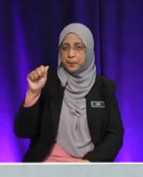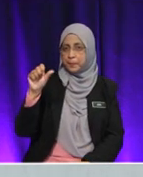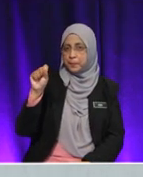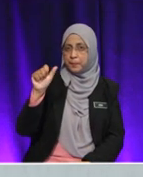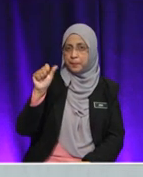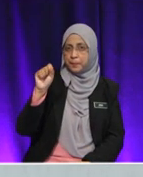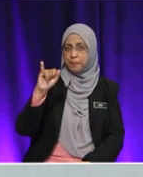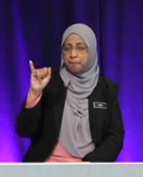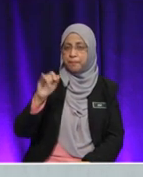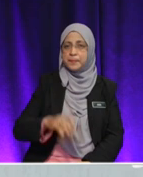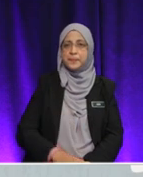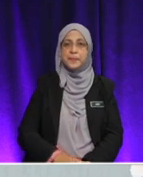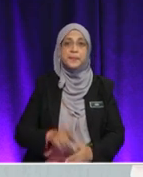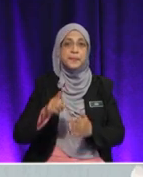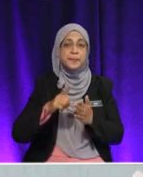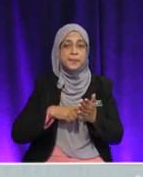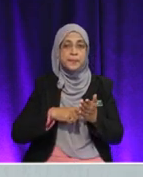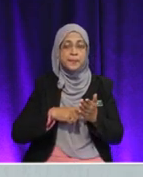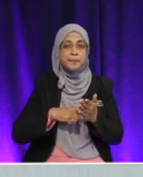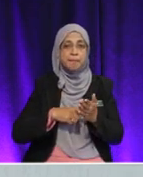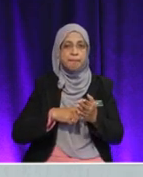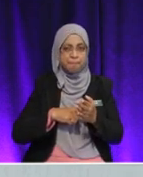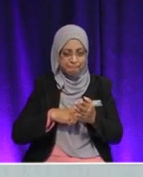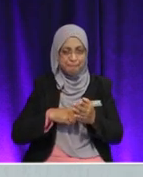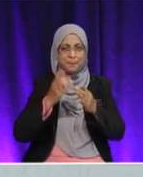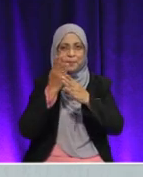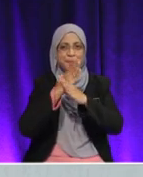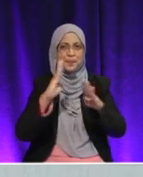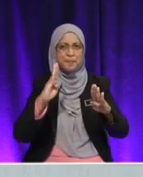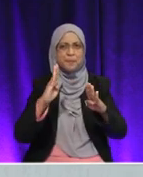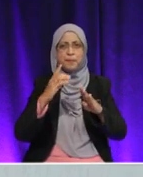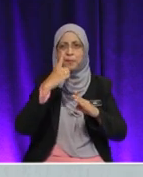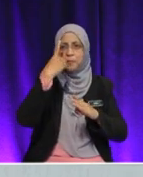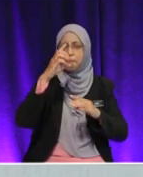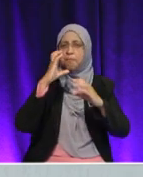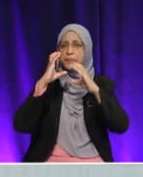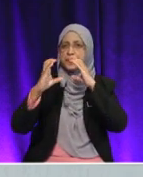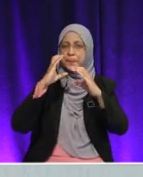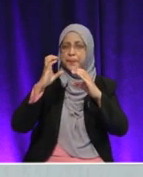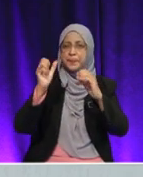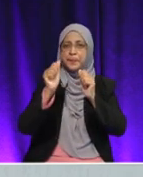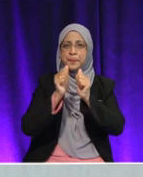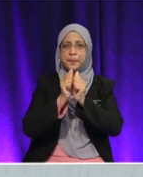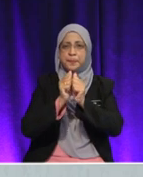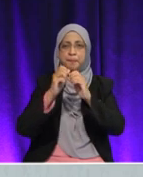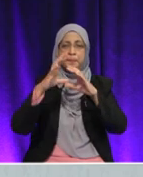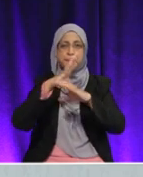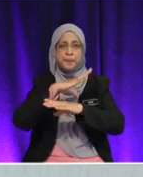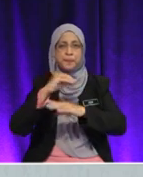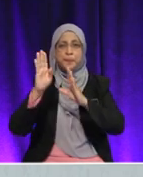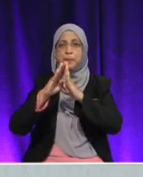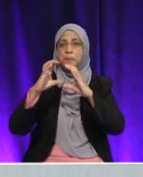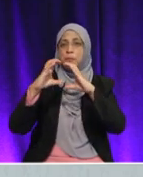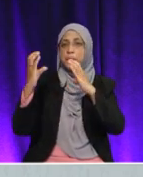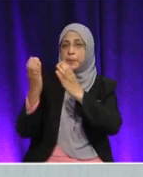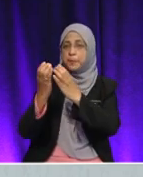kebebasan Untuk bercakap dan berhimpun ya tepat salah satunya Kita sebagai manusia kita mempunyai kebebasan untuk kita